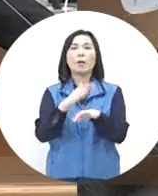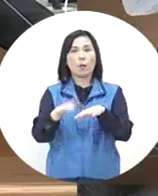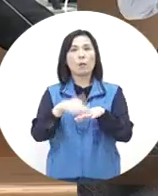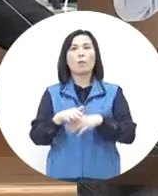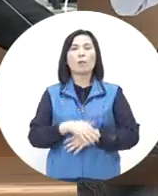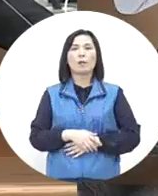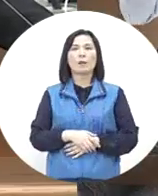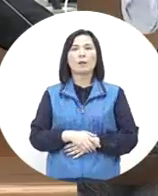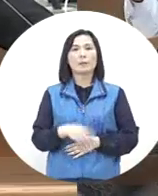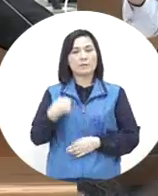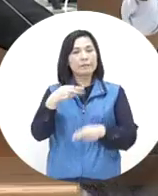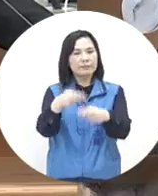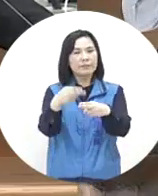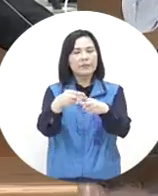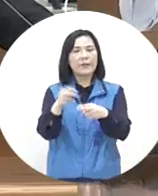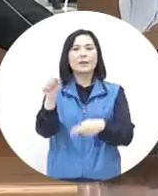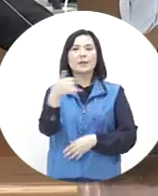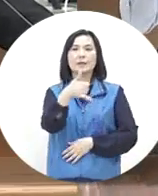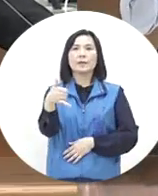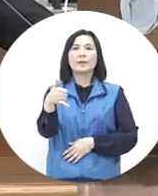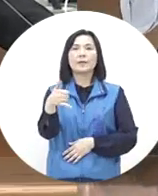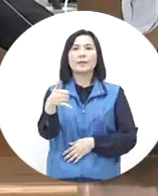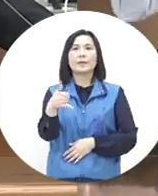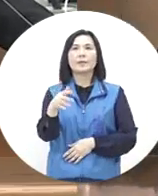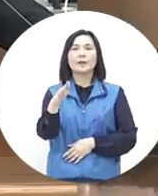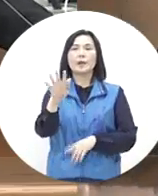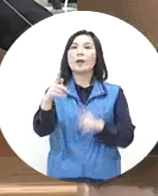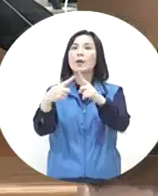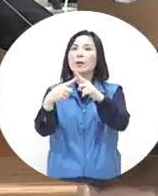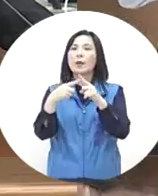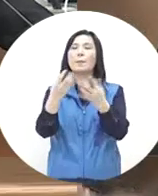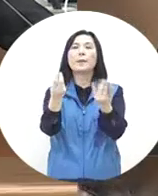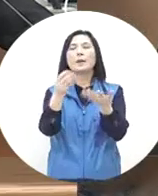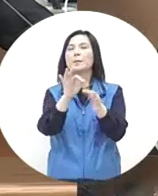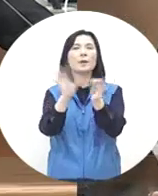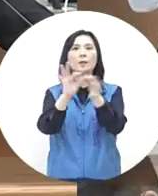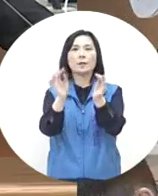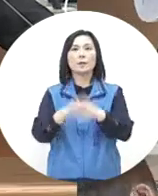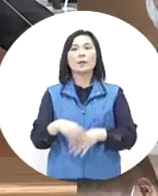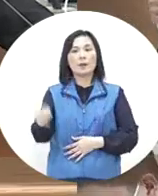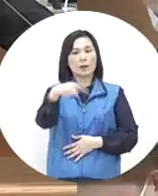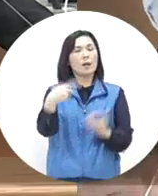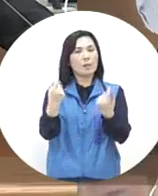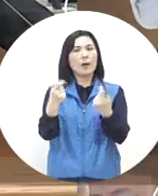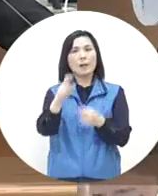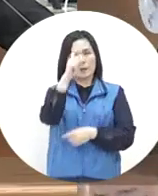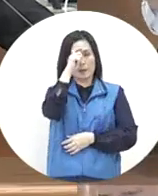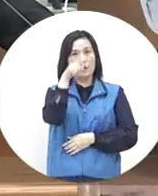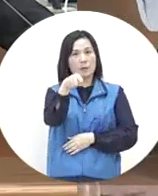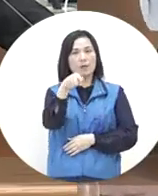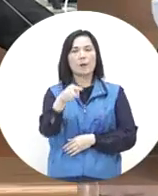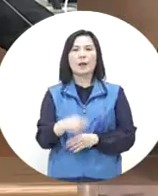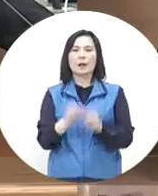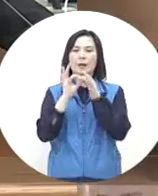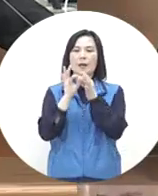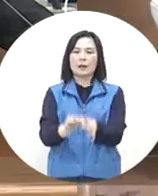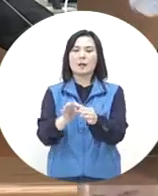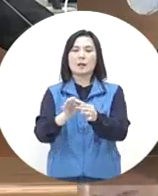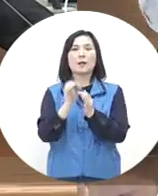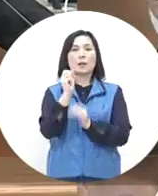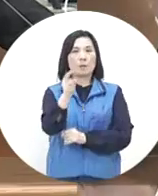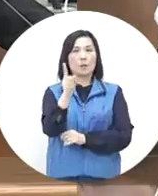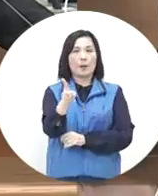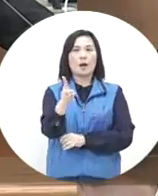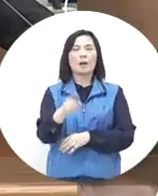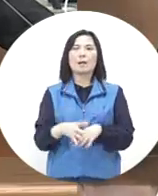信在场的议员呐、啊，虽然说有。现在没在场没关系，他们都是希望你继续连任来推动，我们一起努力，对不对？